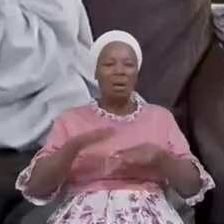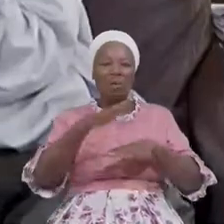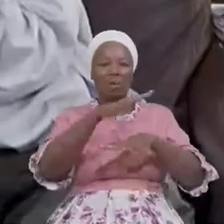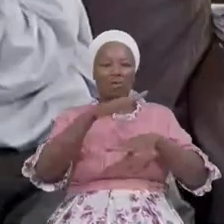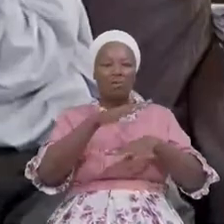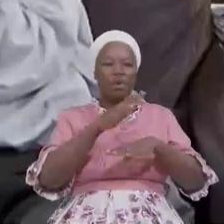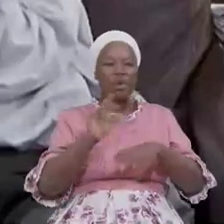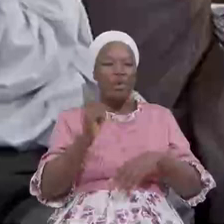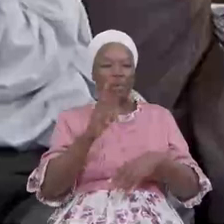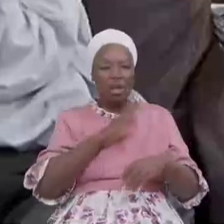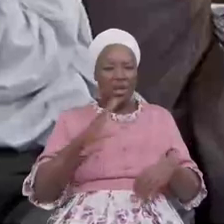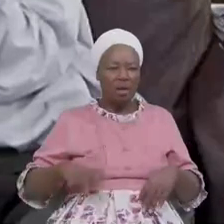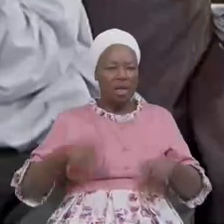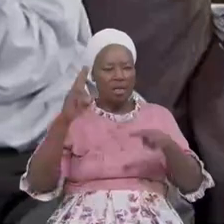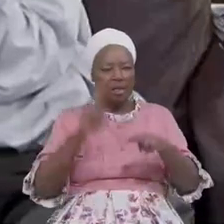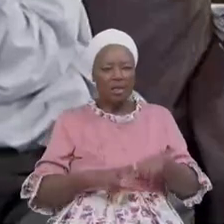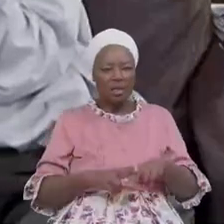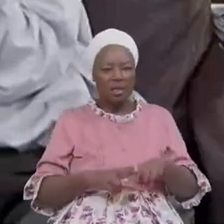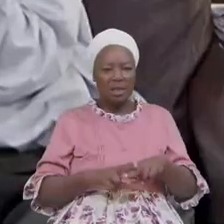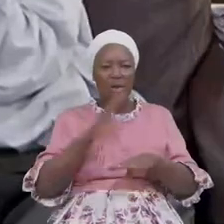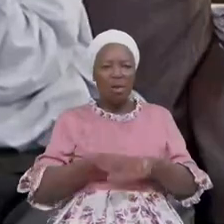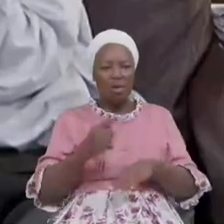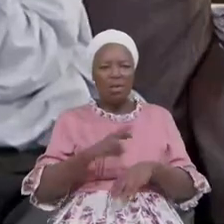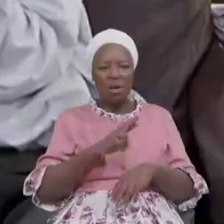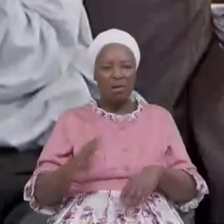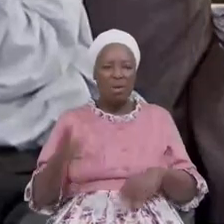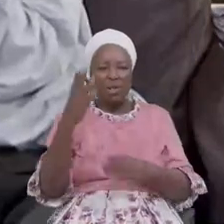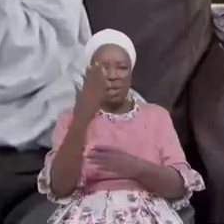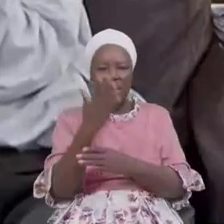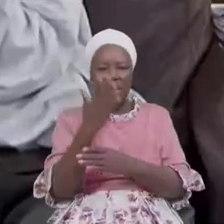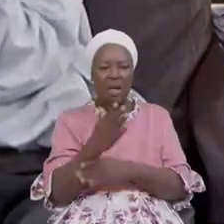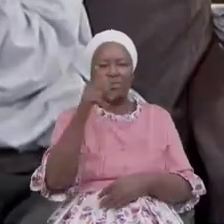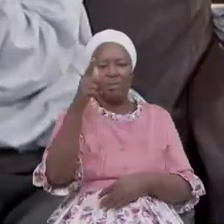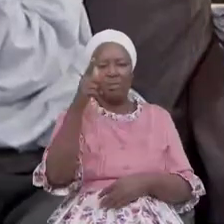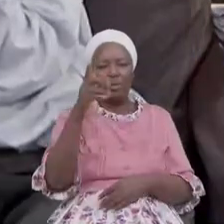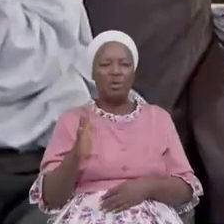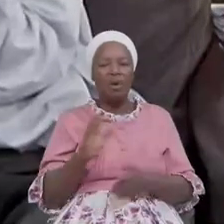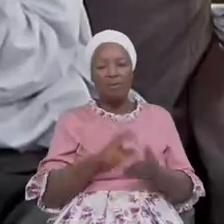est assis à la droite de Dieu. Verset 2.